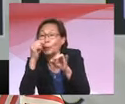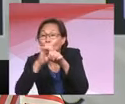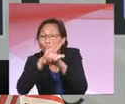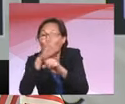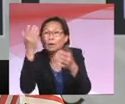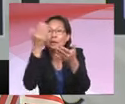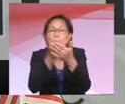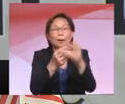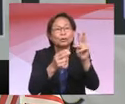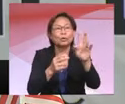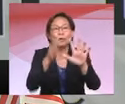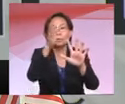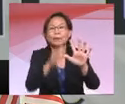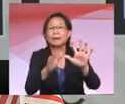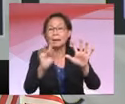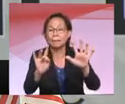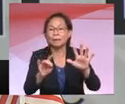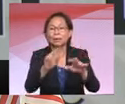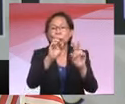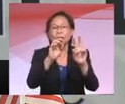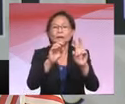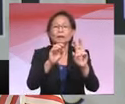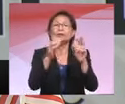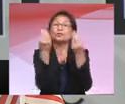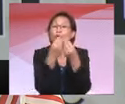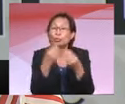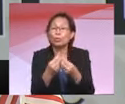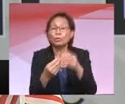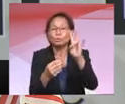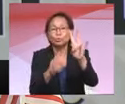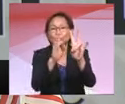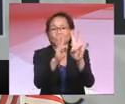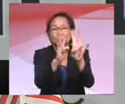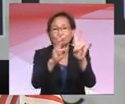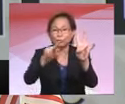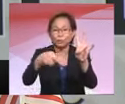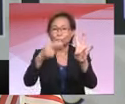25 Ogos 2020 adalah sejumlah